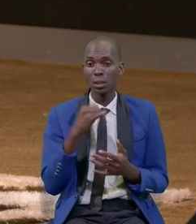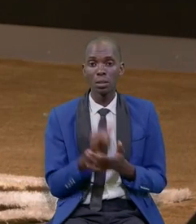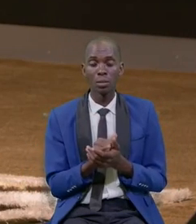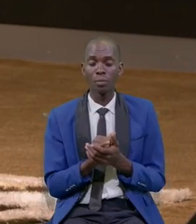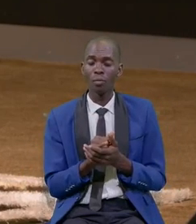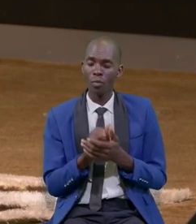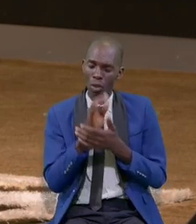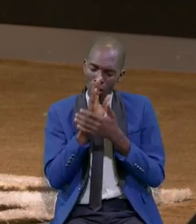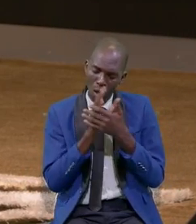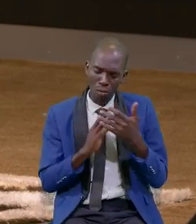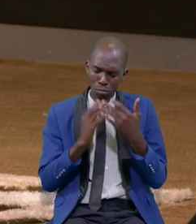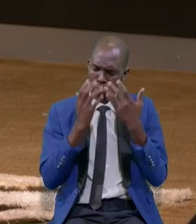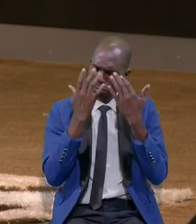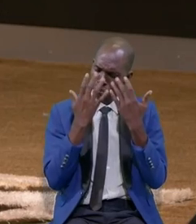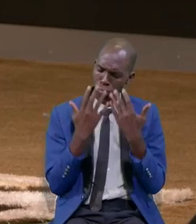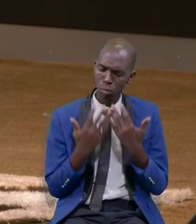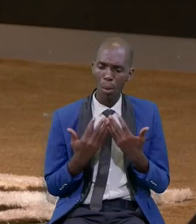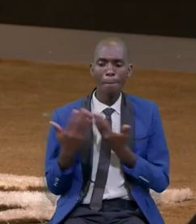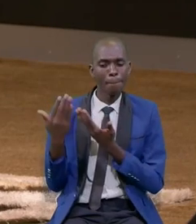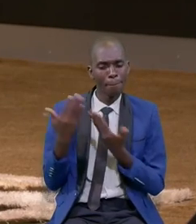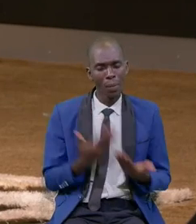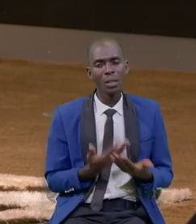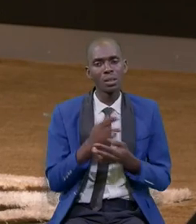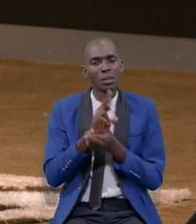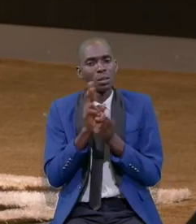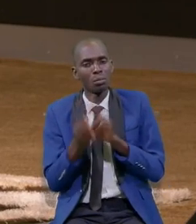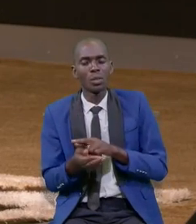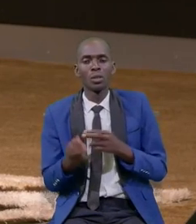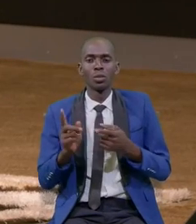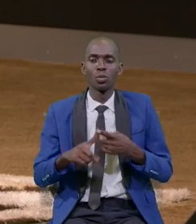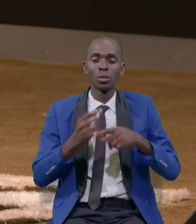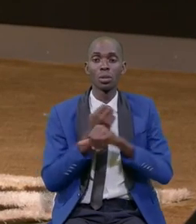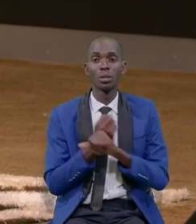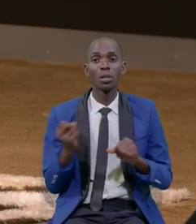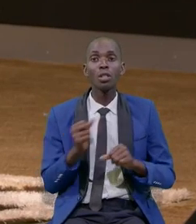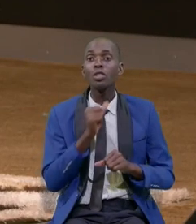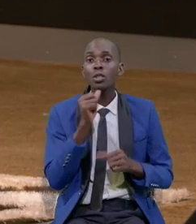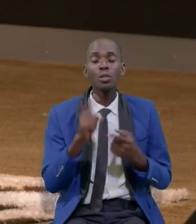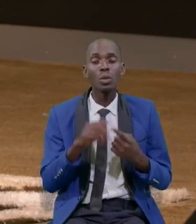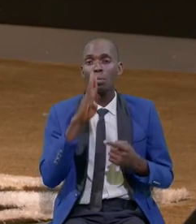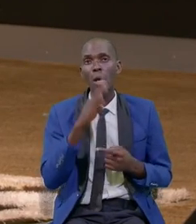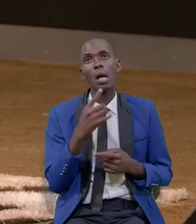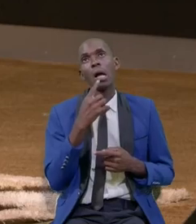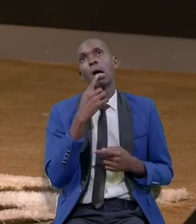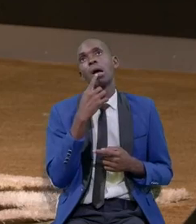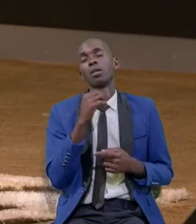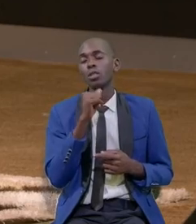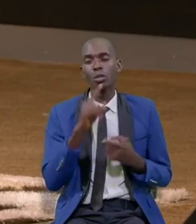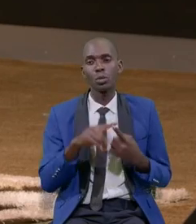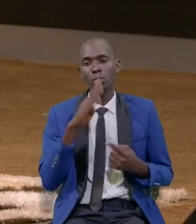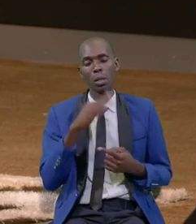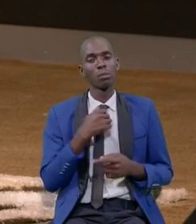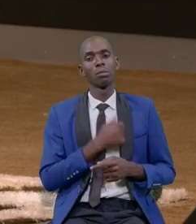la tristesse, en effet, la tristesse selon Dieu produit une repentance à salut dont on ne se repent